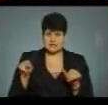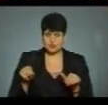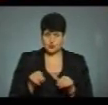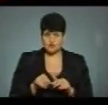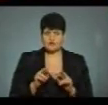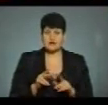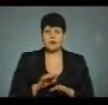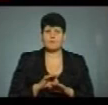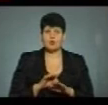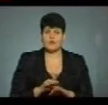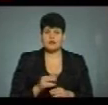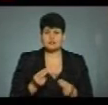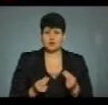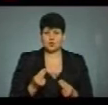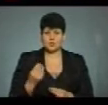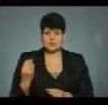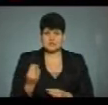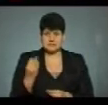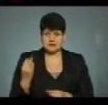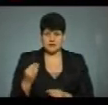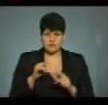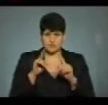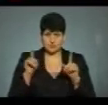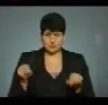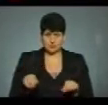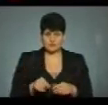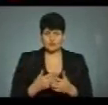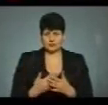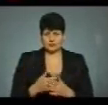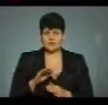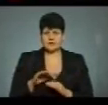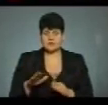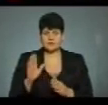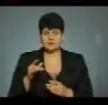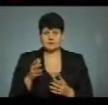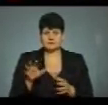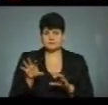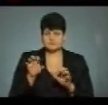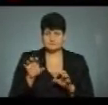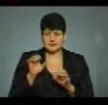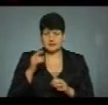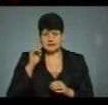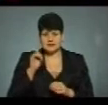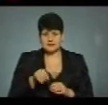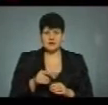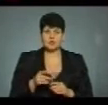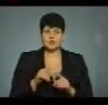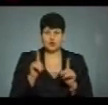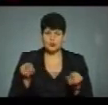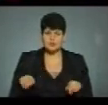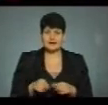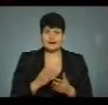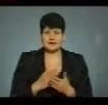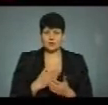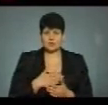як провести гру цікаву на дошці. Тобто діти будуть оволодівати знаннями сенсорної дошки, яка є у нас в